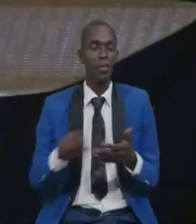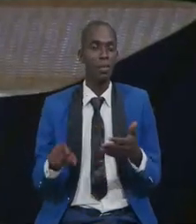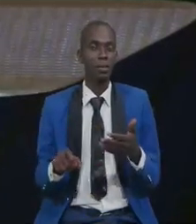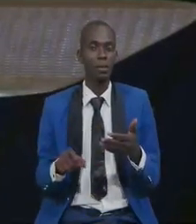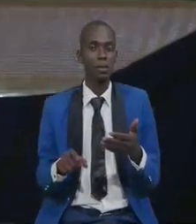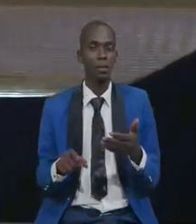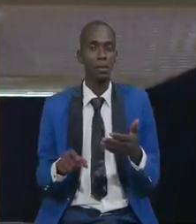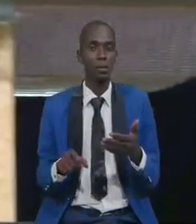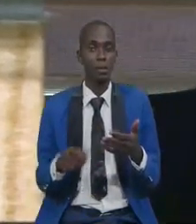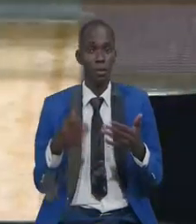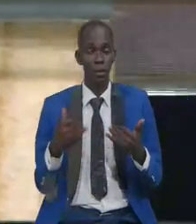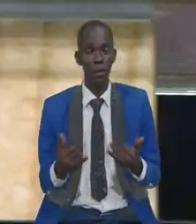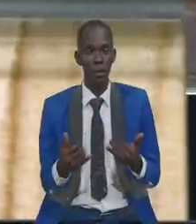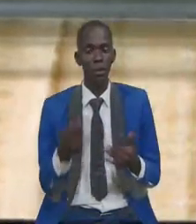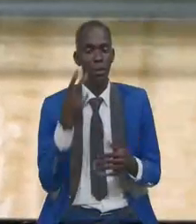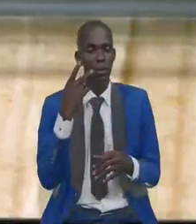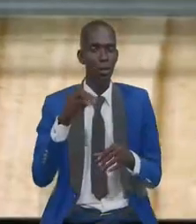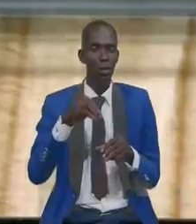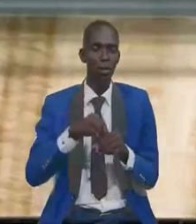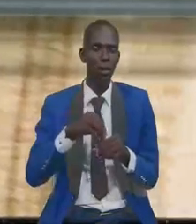Alors nous voyons ainsi dans